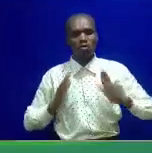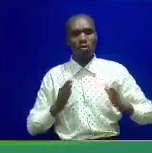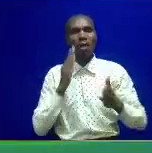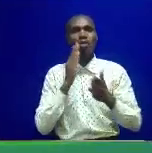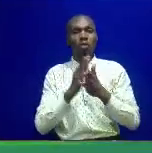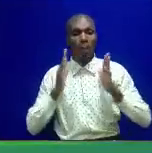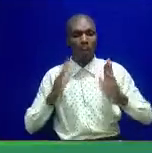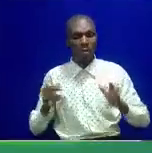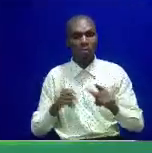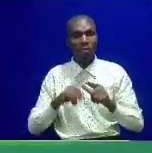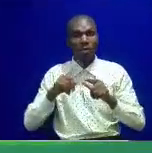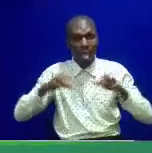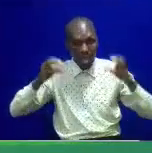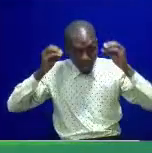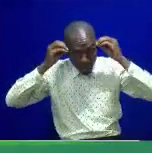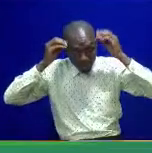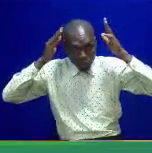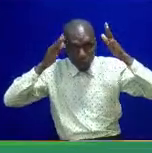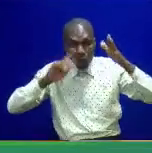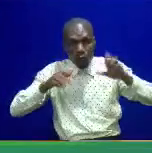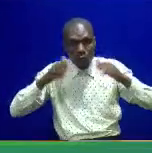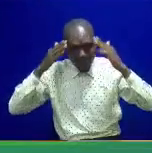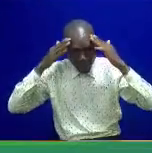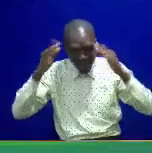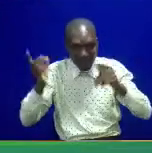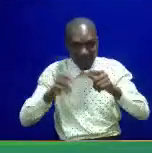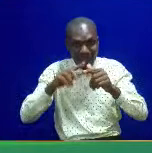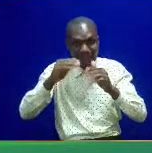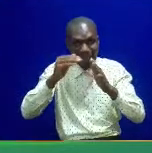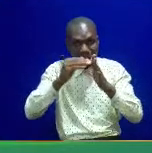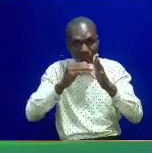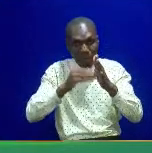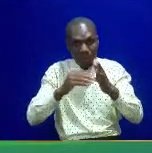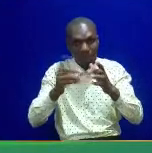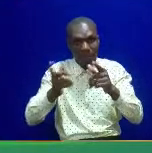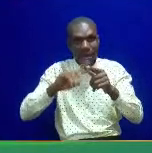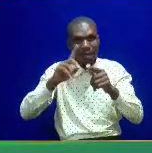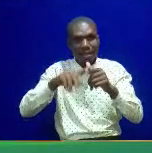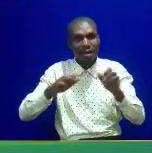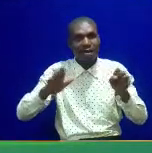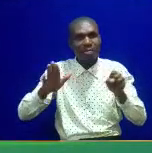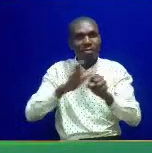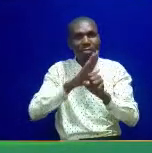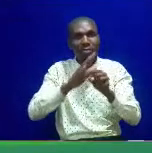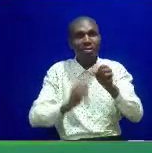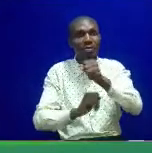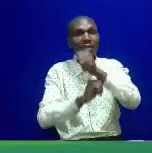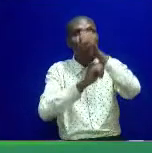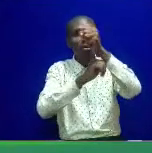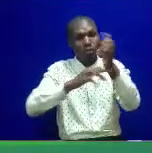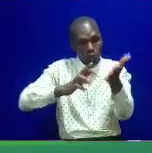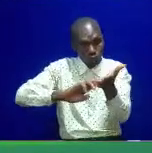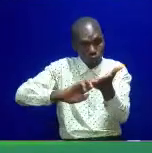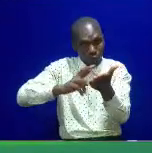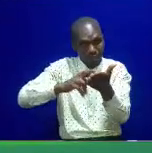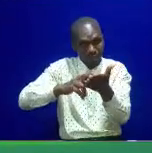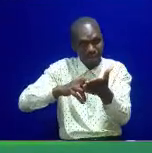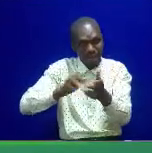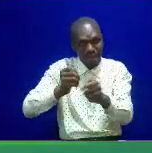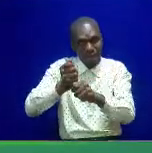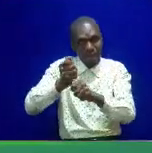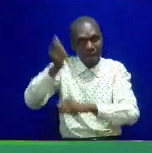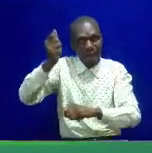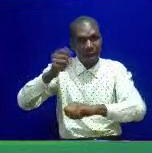Aboro kiobo yiko baikira nenseme yo, mbate ba umoroberi yo, nochiko bakonya kwelikia na onyanga bale are,